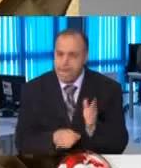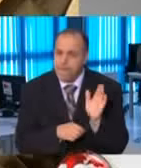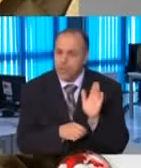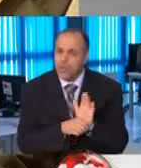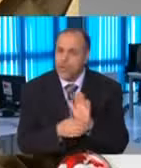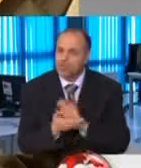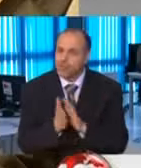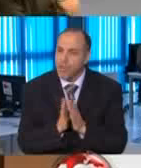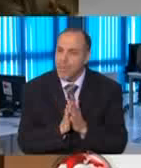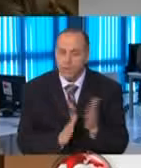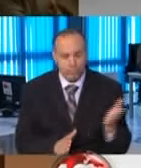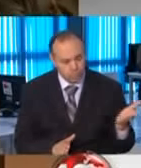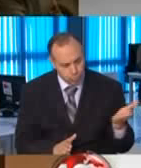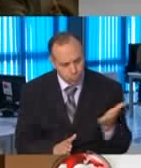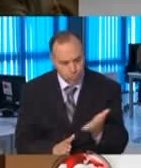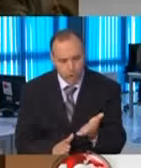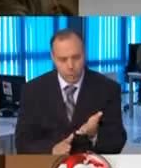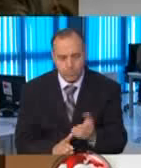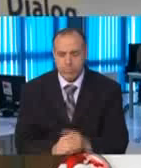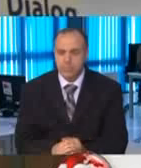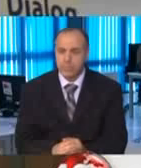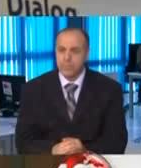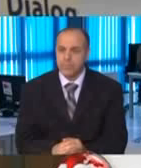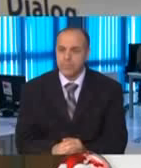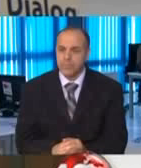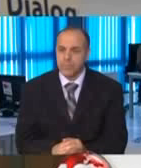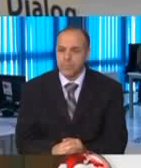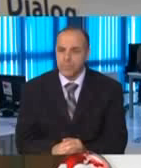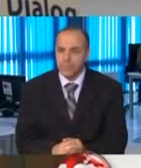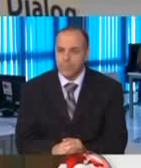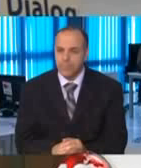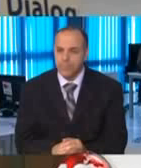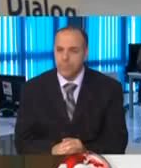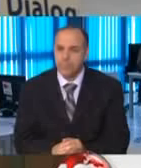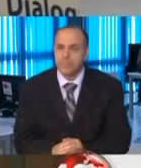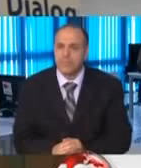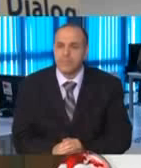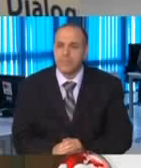عن منظمات المجتمع المدني الكوري.